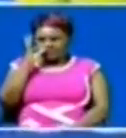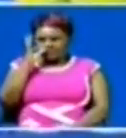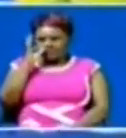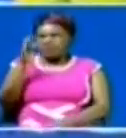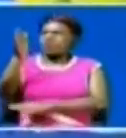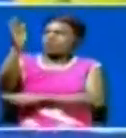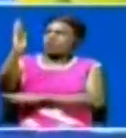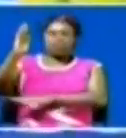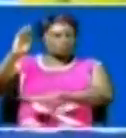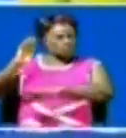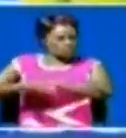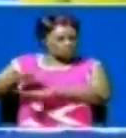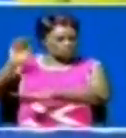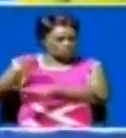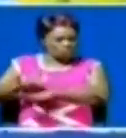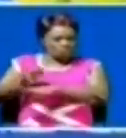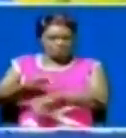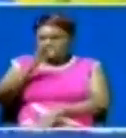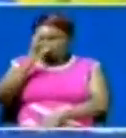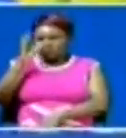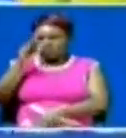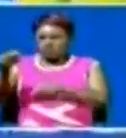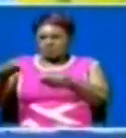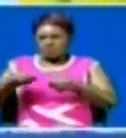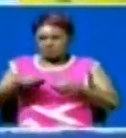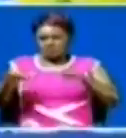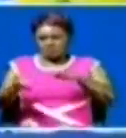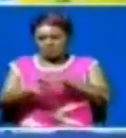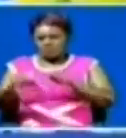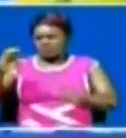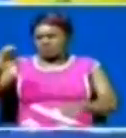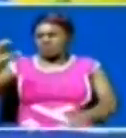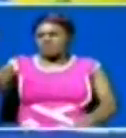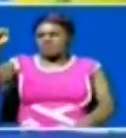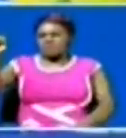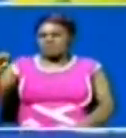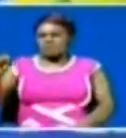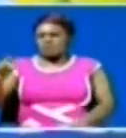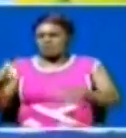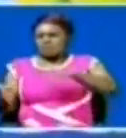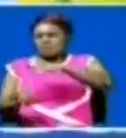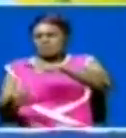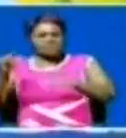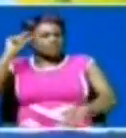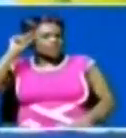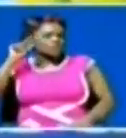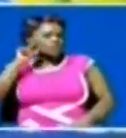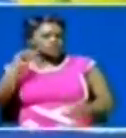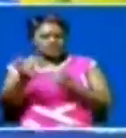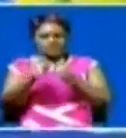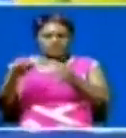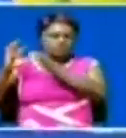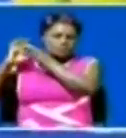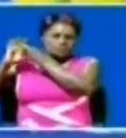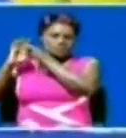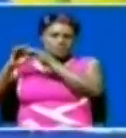Nami Mungu ni mwema, Kibaki akanipatia niwe assistant minister katika ministry ya gender, sports, culture and